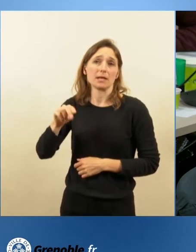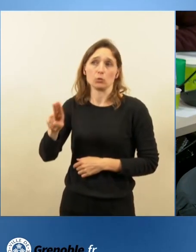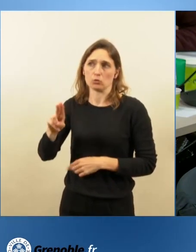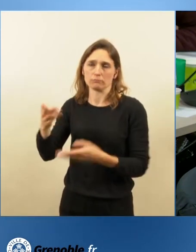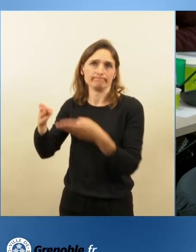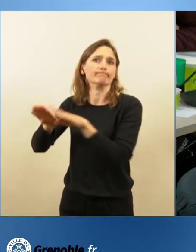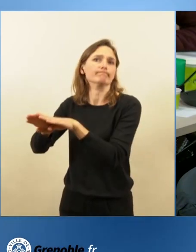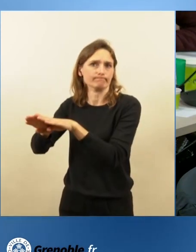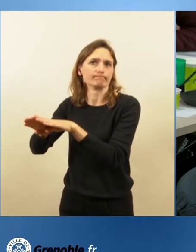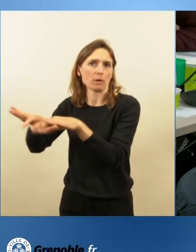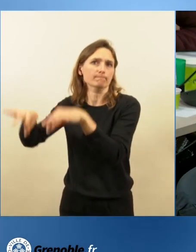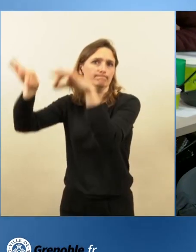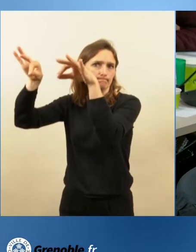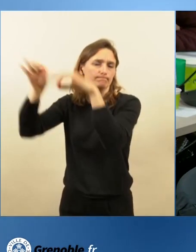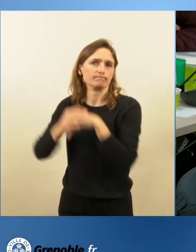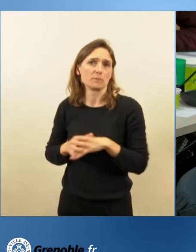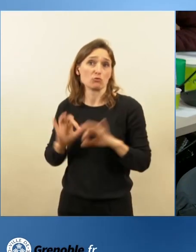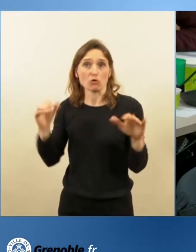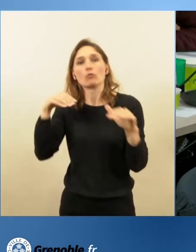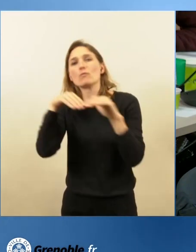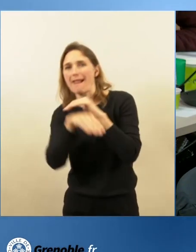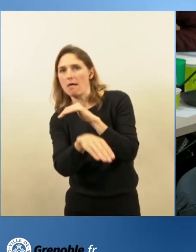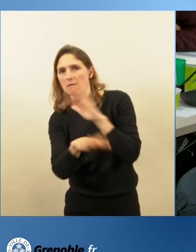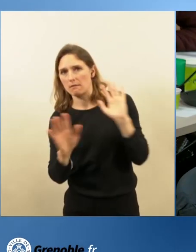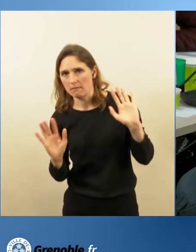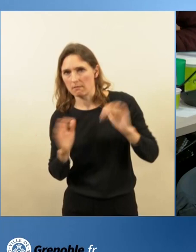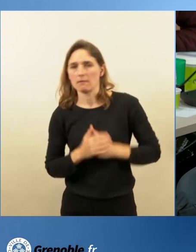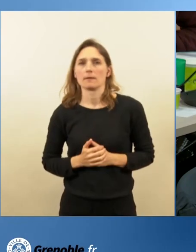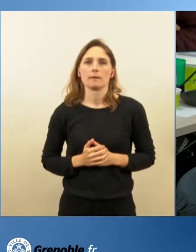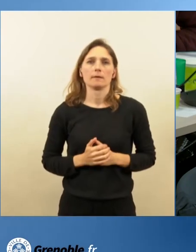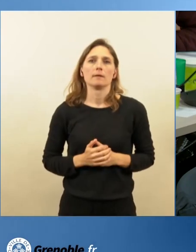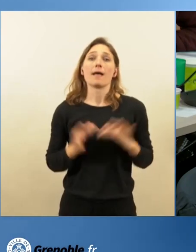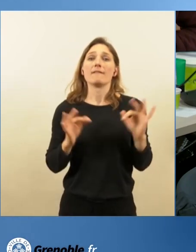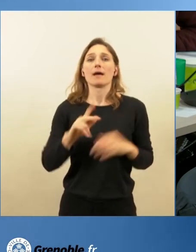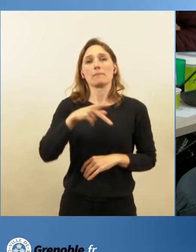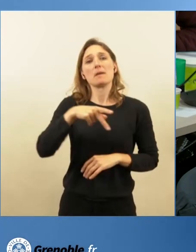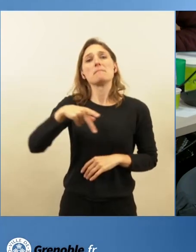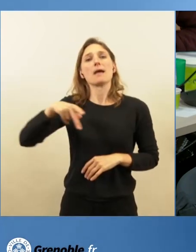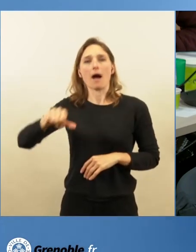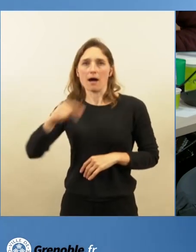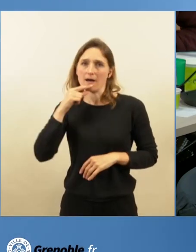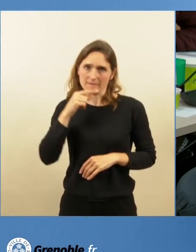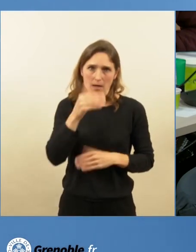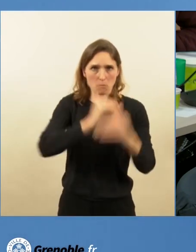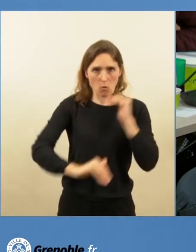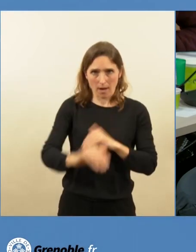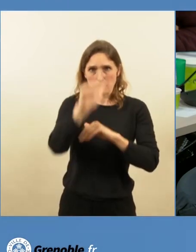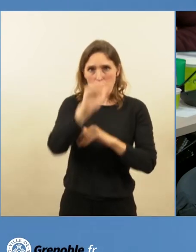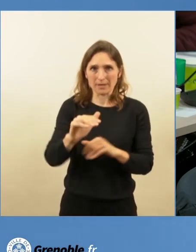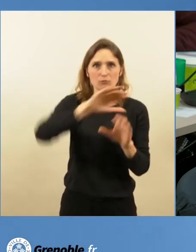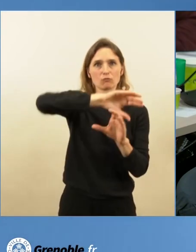beau PDU sans tunnel sur le PPA plan de protection d'atmosphère